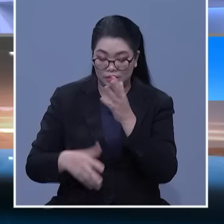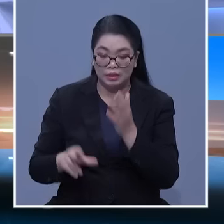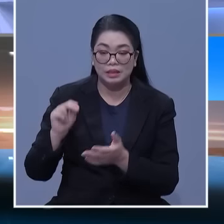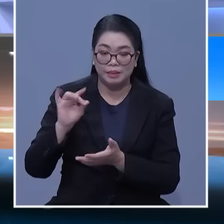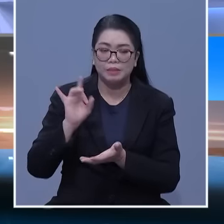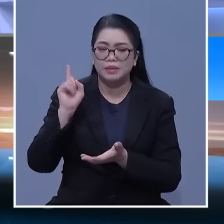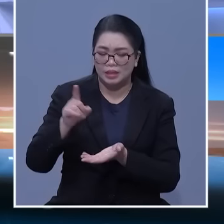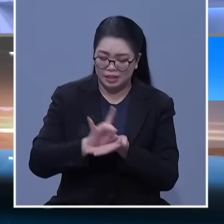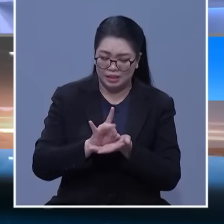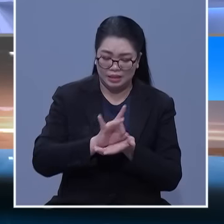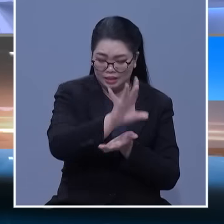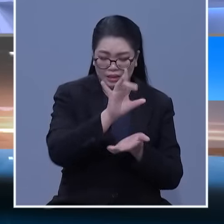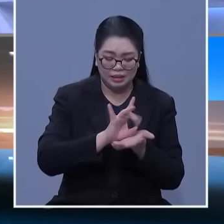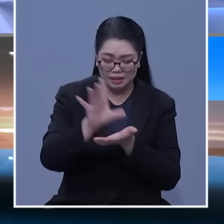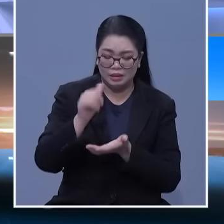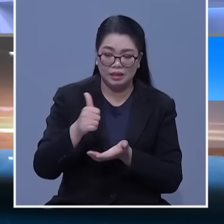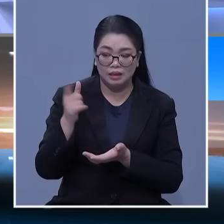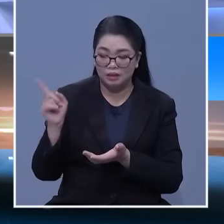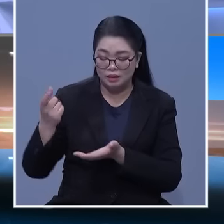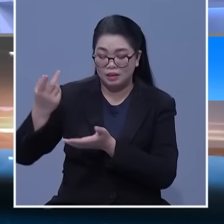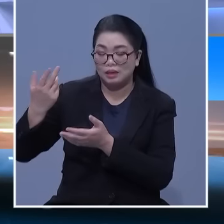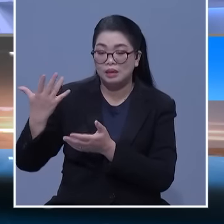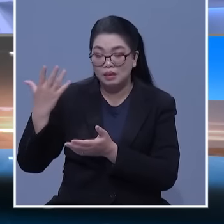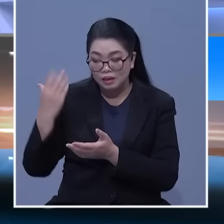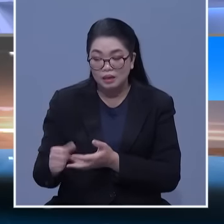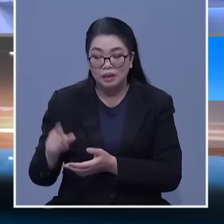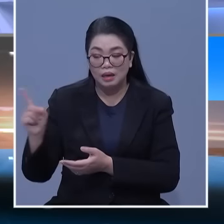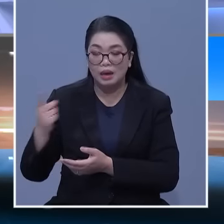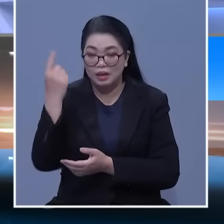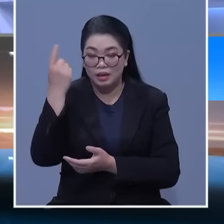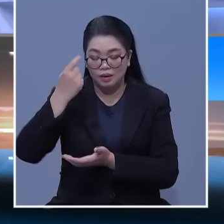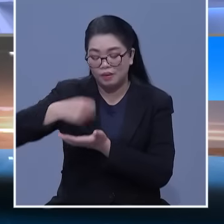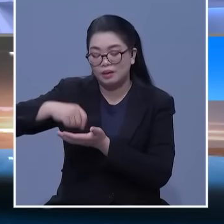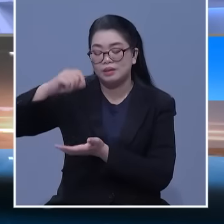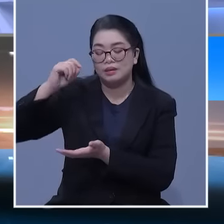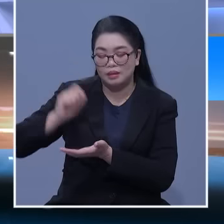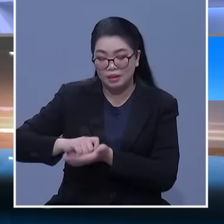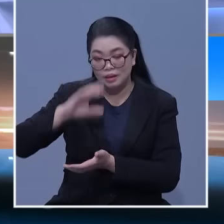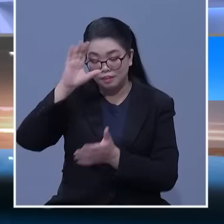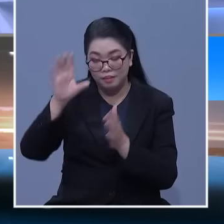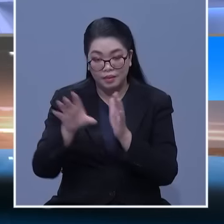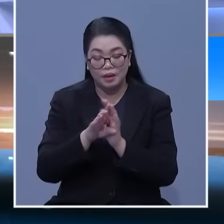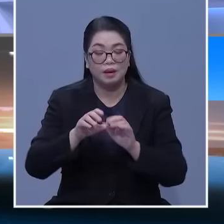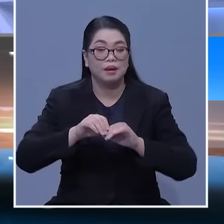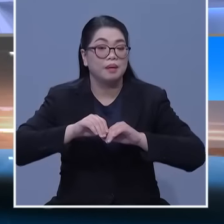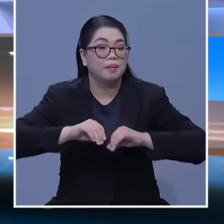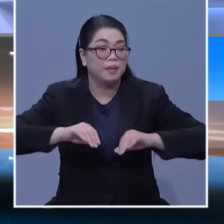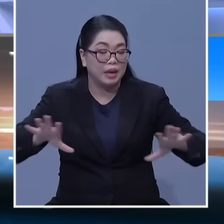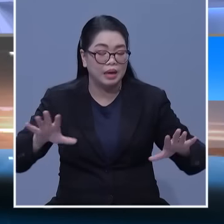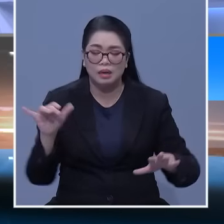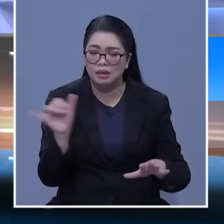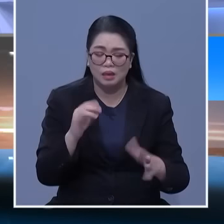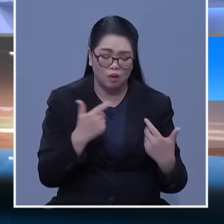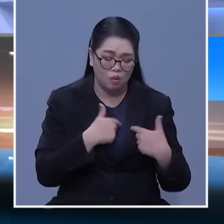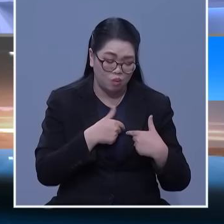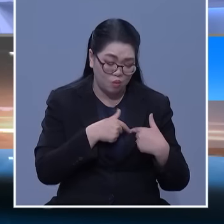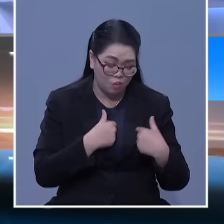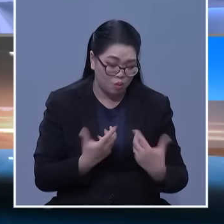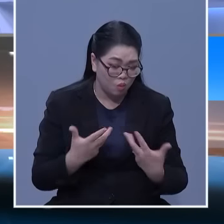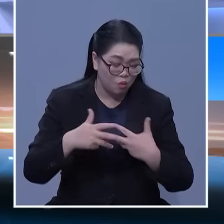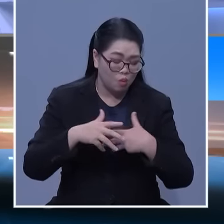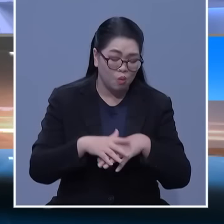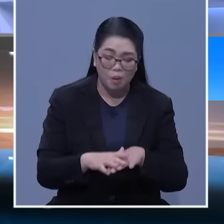ารถได้แล้วนะเหลือเพียงแค่ลุงป้อมเนี่ยจะเซ ็ นแค่นั้นเองแล้วก็เมื่อวานมีการโพสต์ภาพบรรดาส.ส.บอกว่ายังรวมใจกันเป็นห